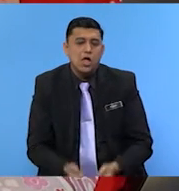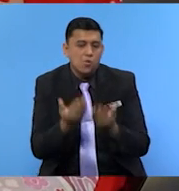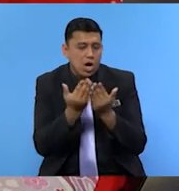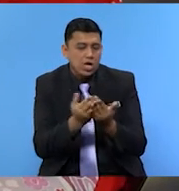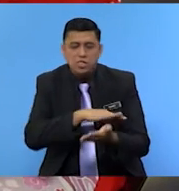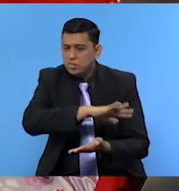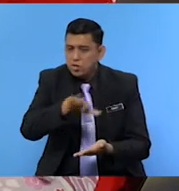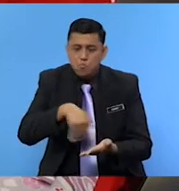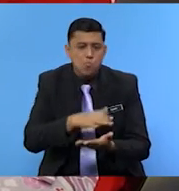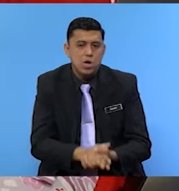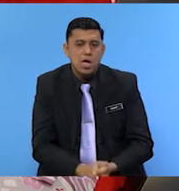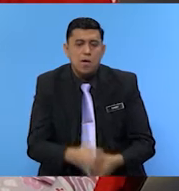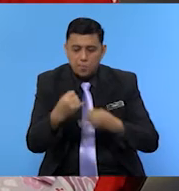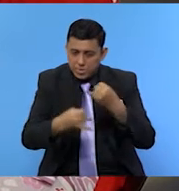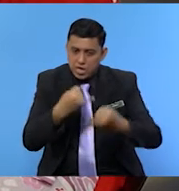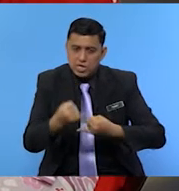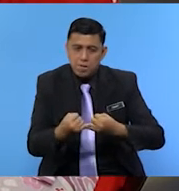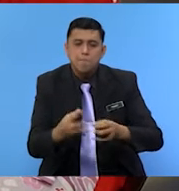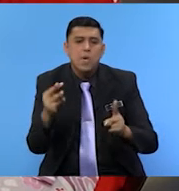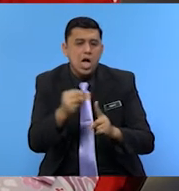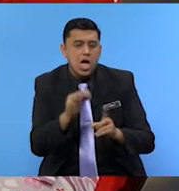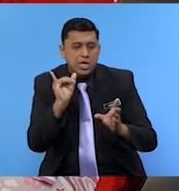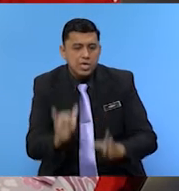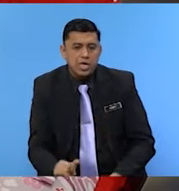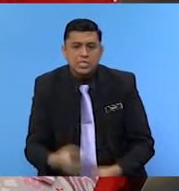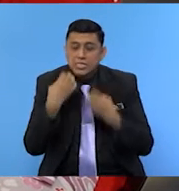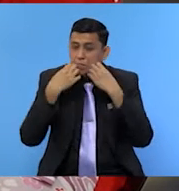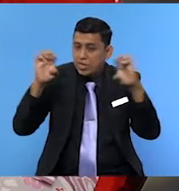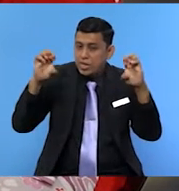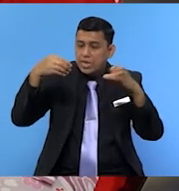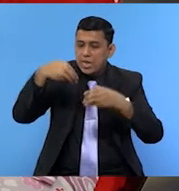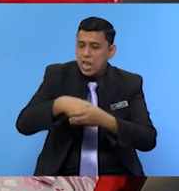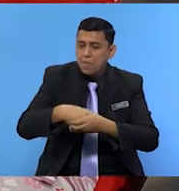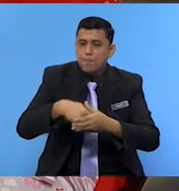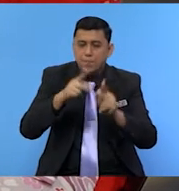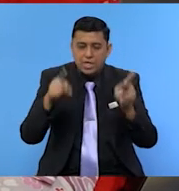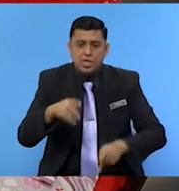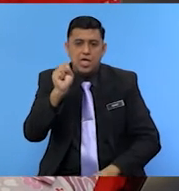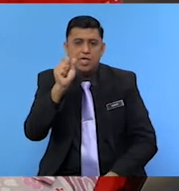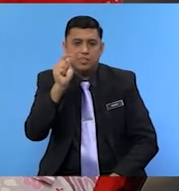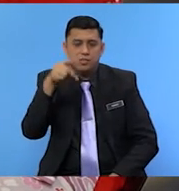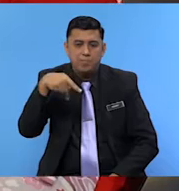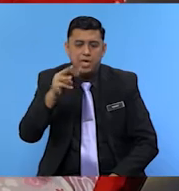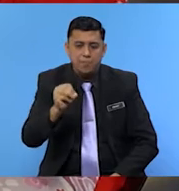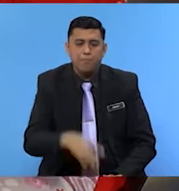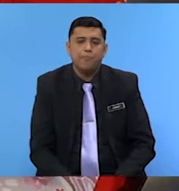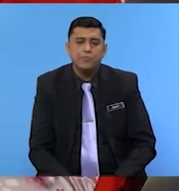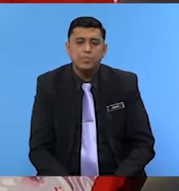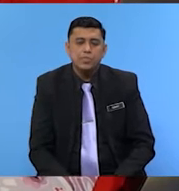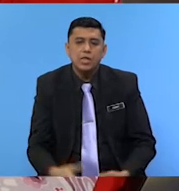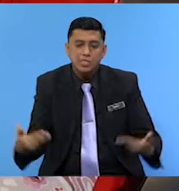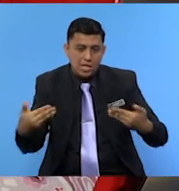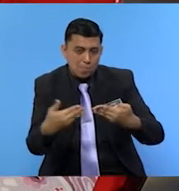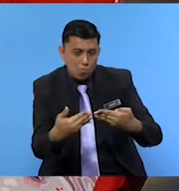semoga anda semua akan berjaya dan mendapat keputusan yang cemerlang terutamanya dalam peperiksaan STPM penggal 2 ini dan akan